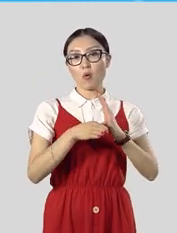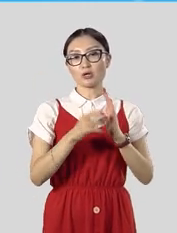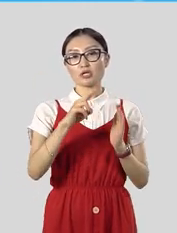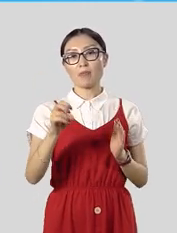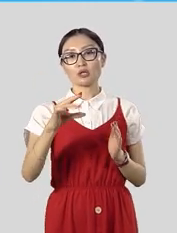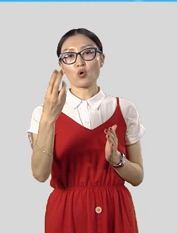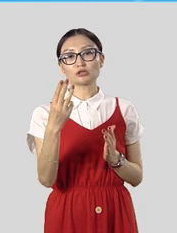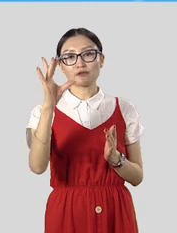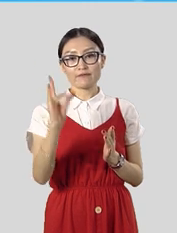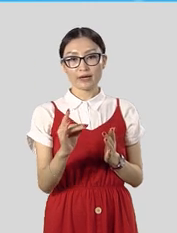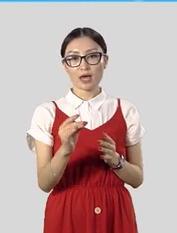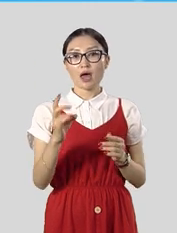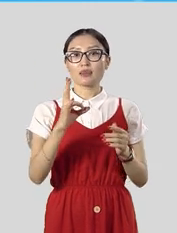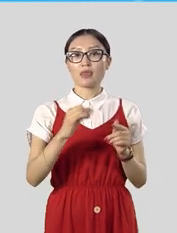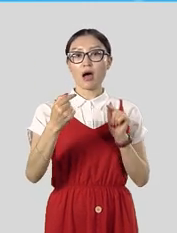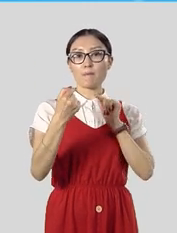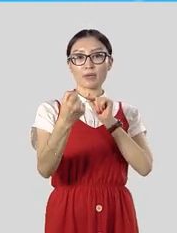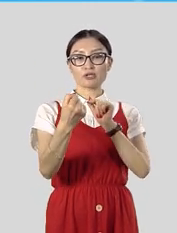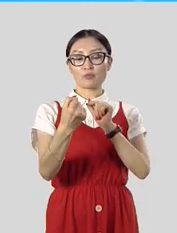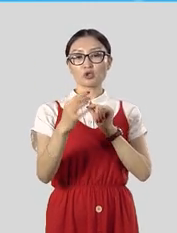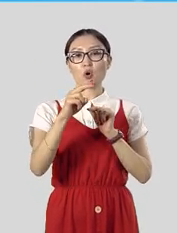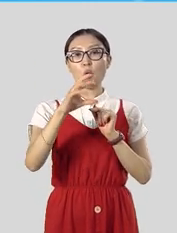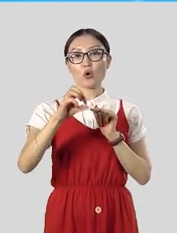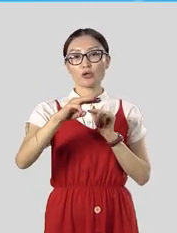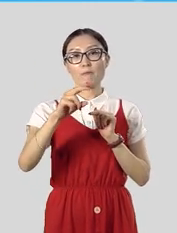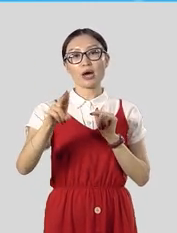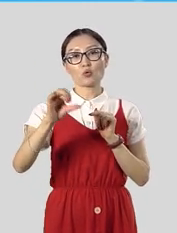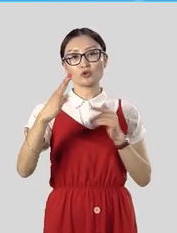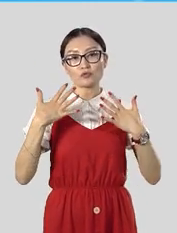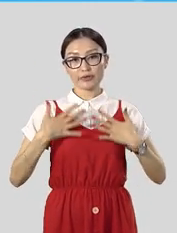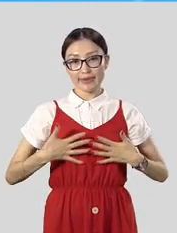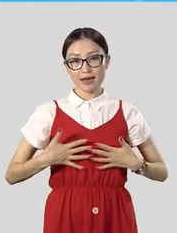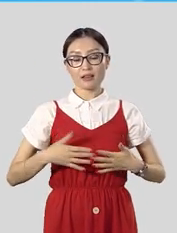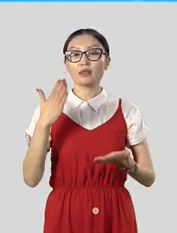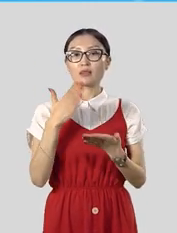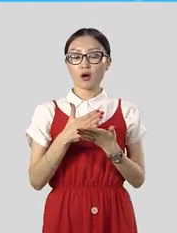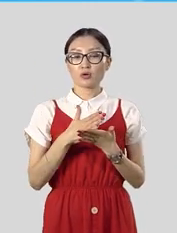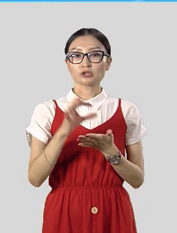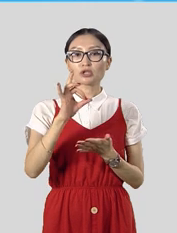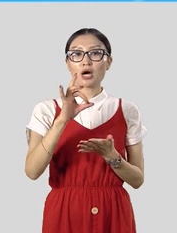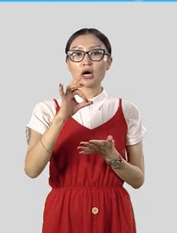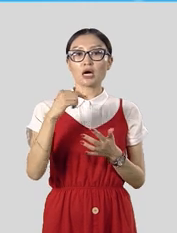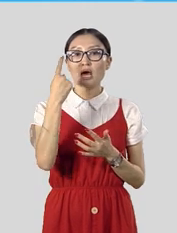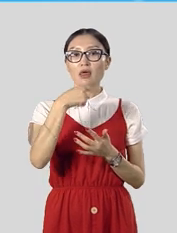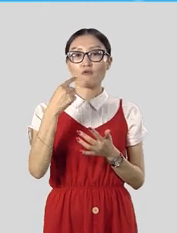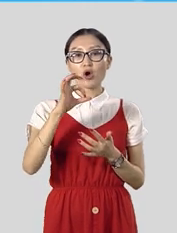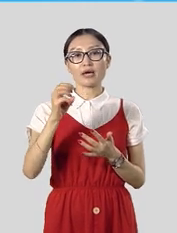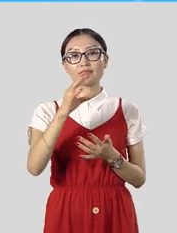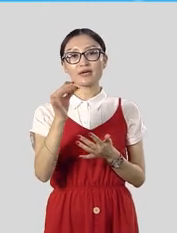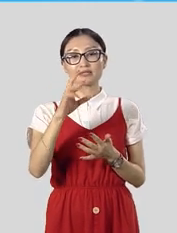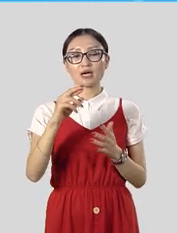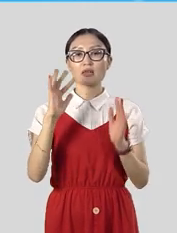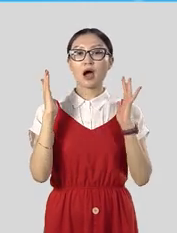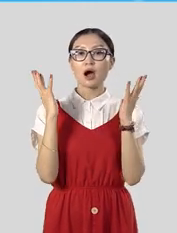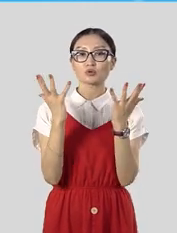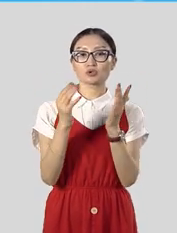подошвы. На противоположном от подошвы конце тела находится ротовое отверстие. Оно